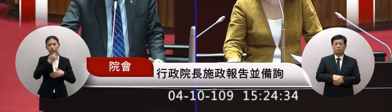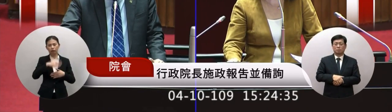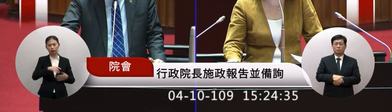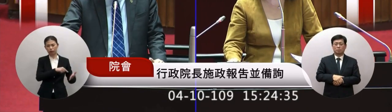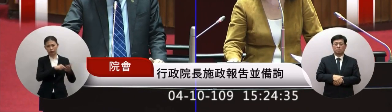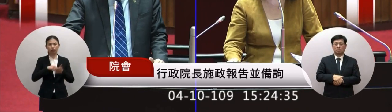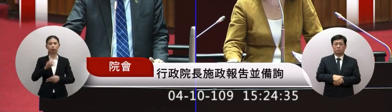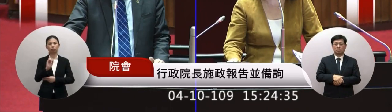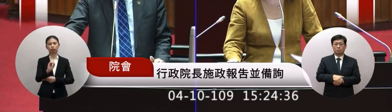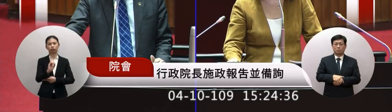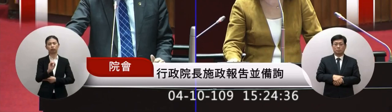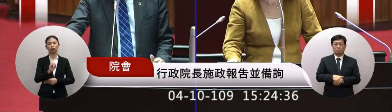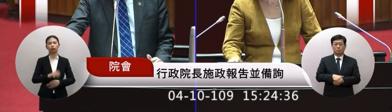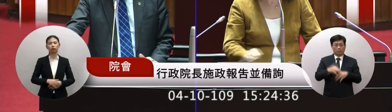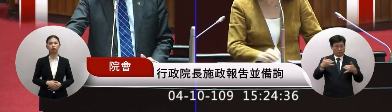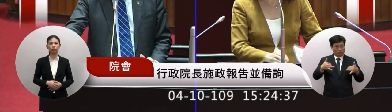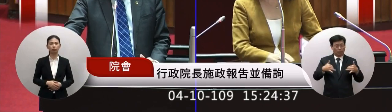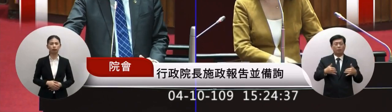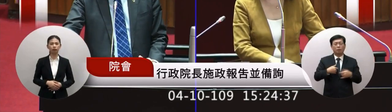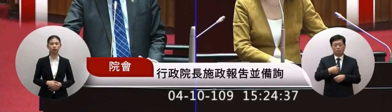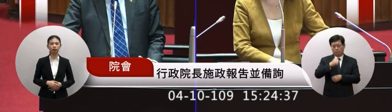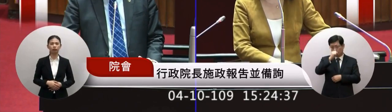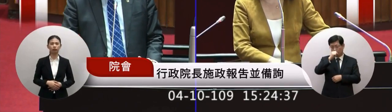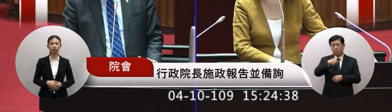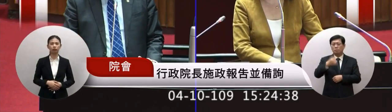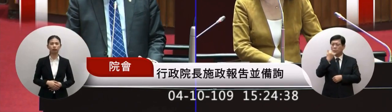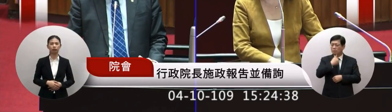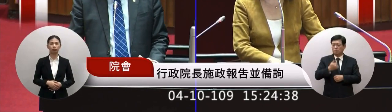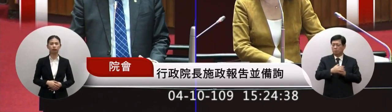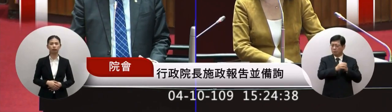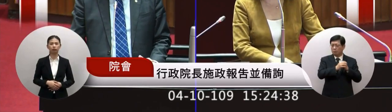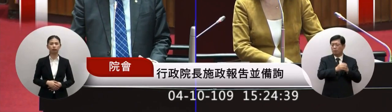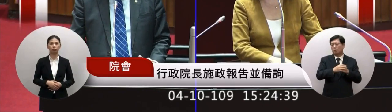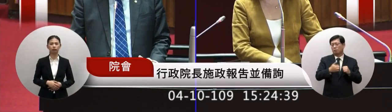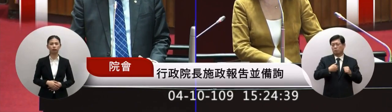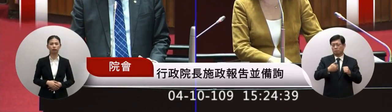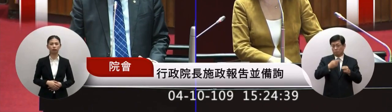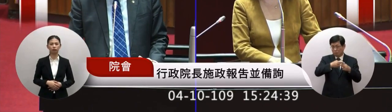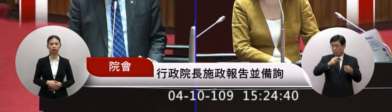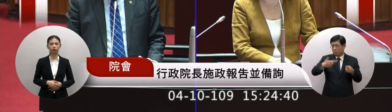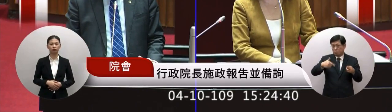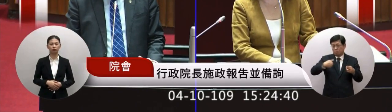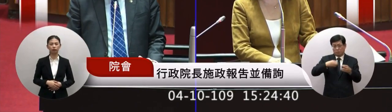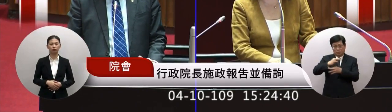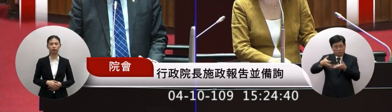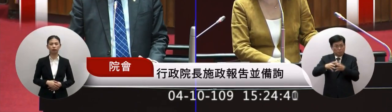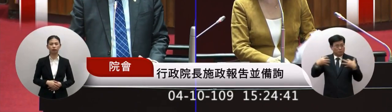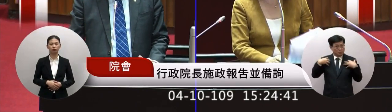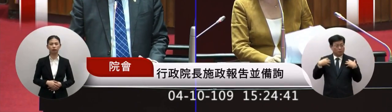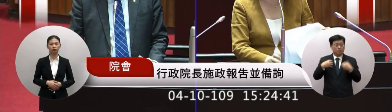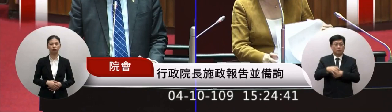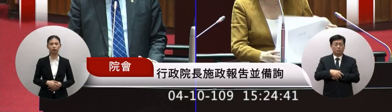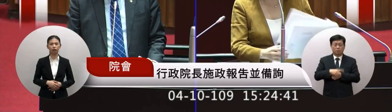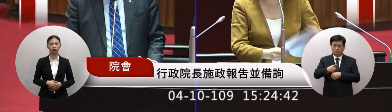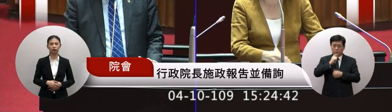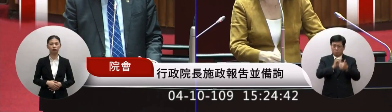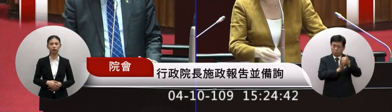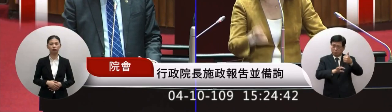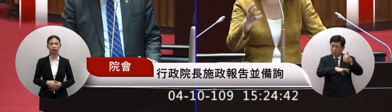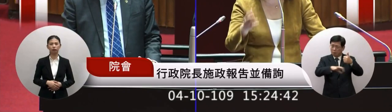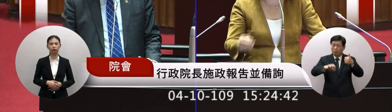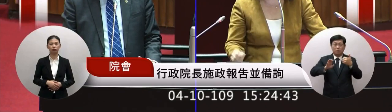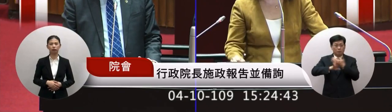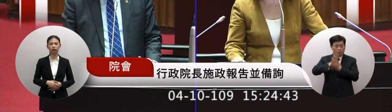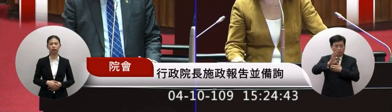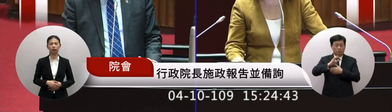到他们过来的， 还没有是吧？好，那这个部分呢，可能拜托一下，因为我相信这个不是只有经济部的问题，这个牵涉到将来，